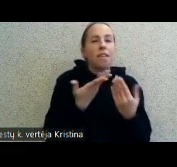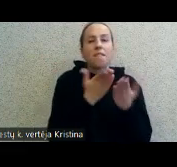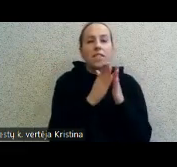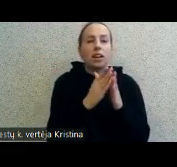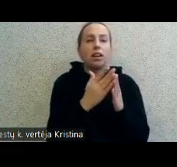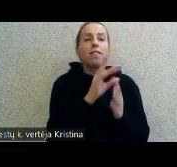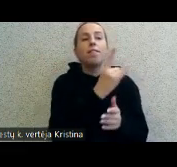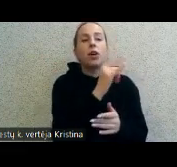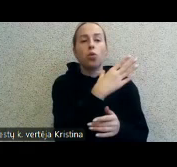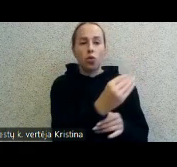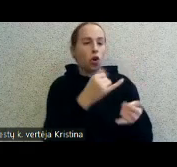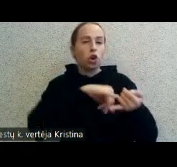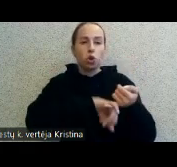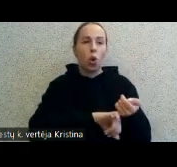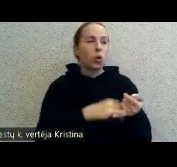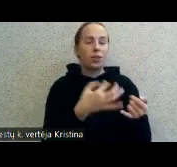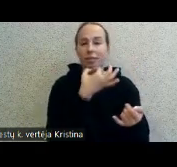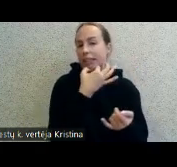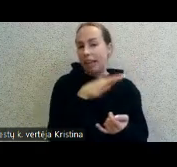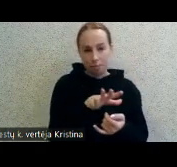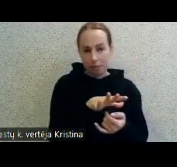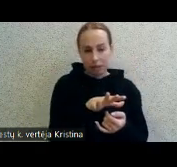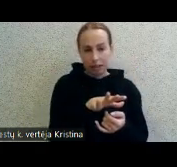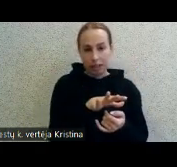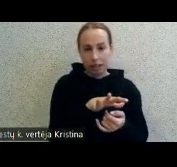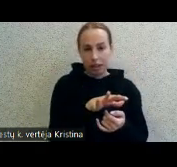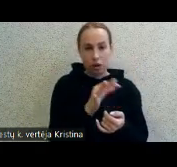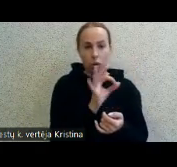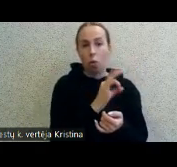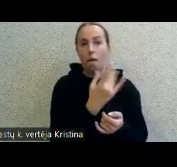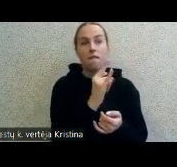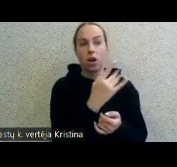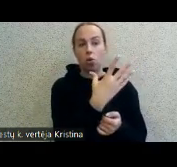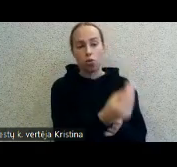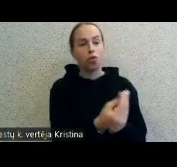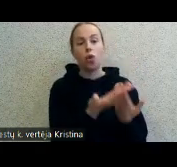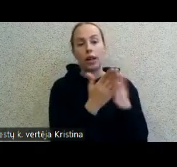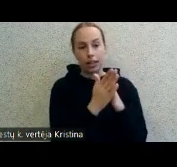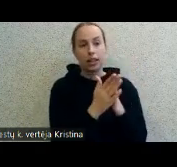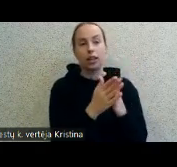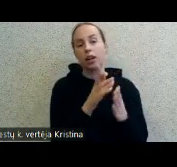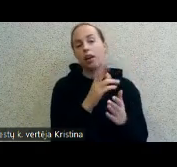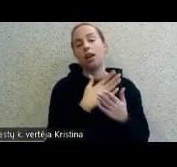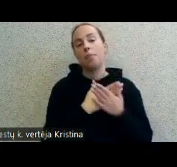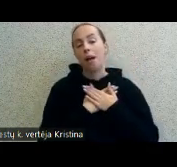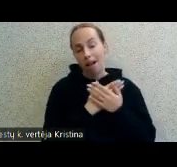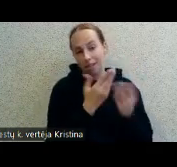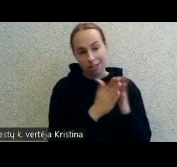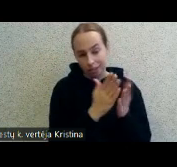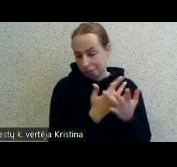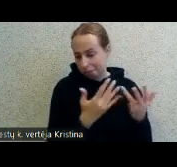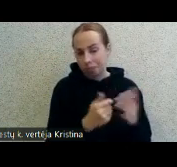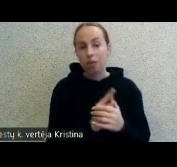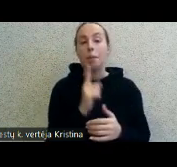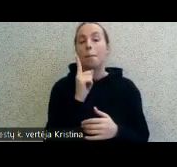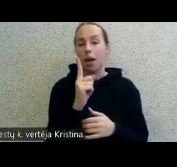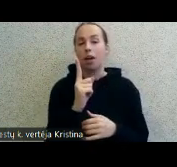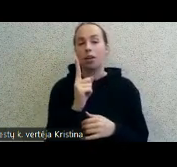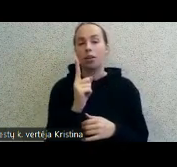nepatikdavo, taip kad aš neskaičiau labai daug, jeigu kalbėsime apie vaikų literatūrą arba tos mano minėtus romanus, bet mane